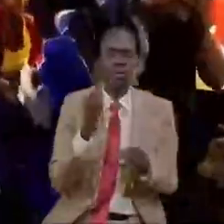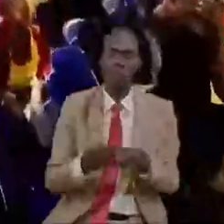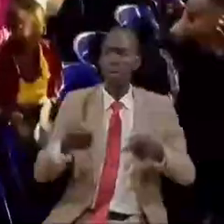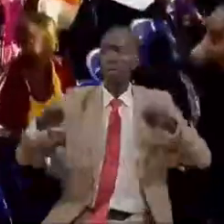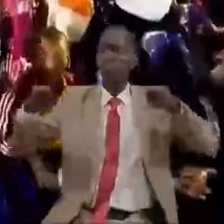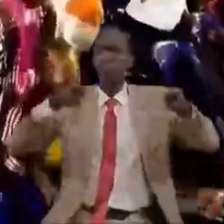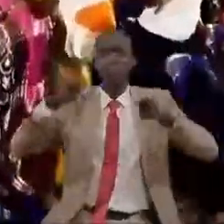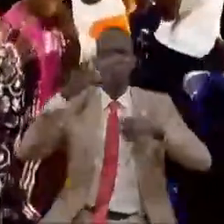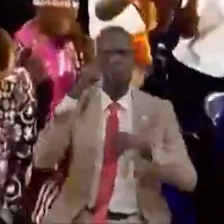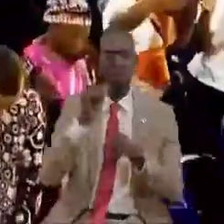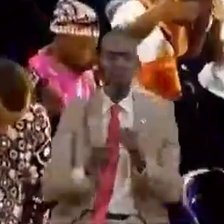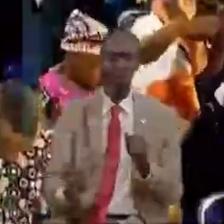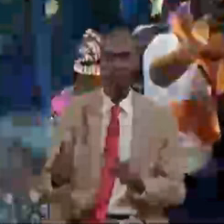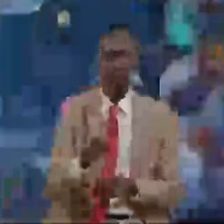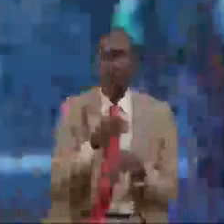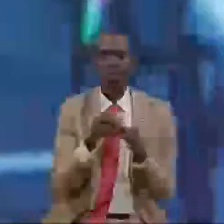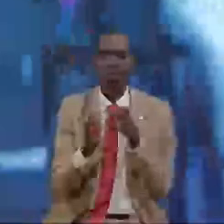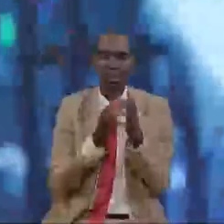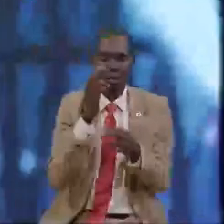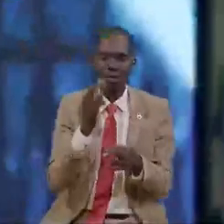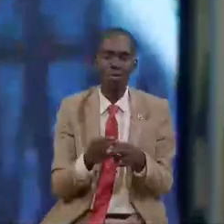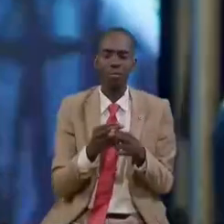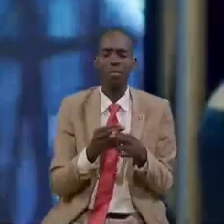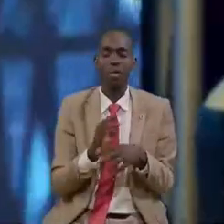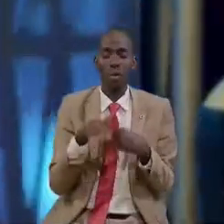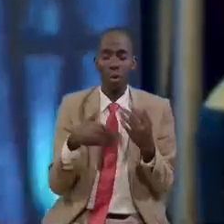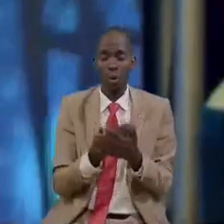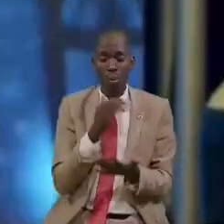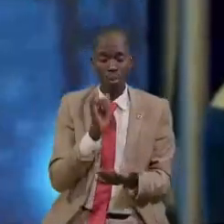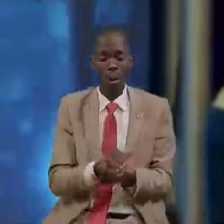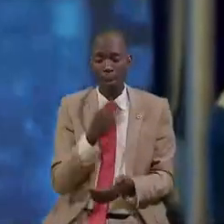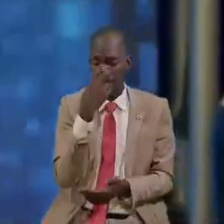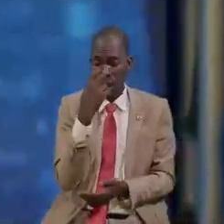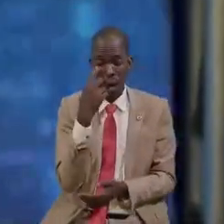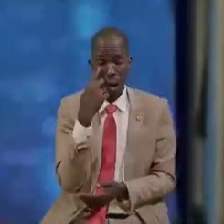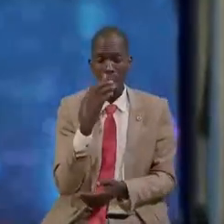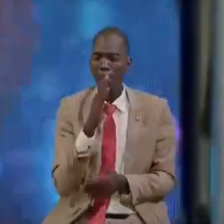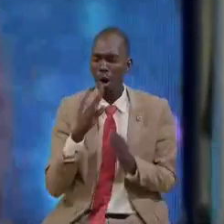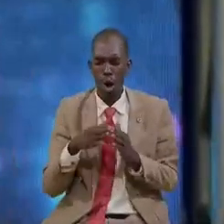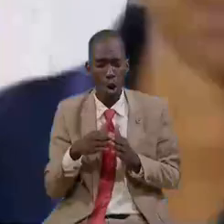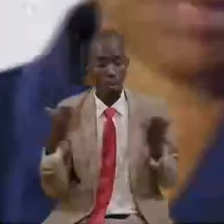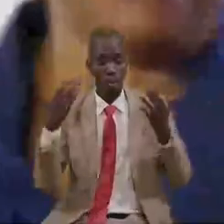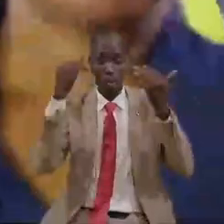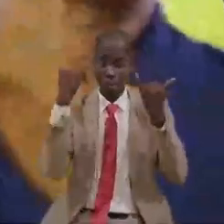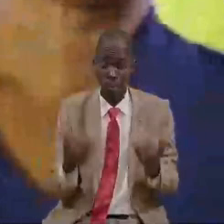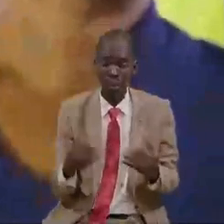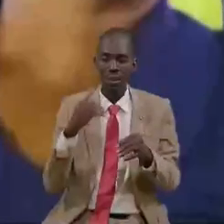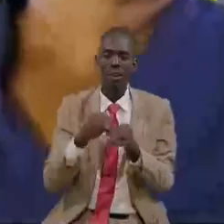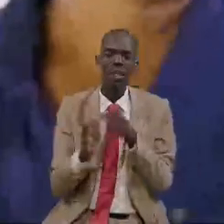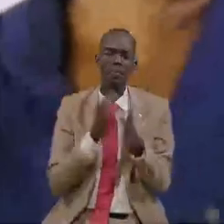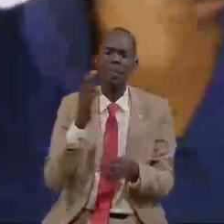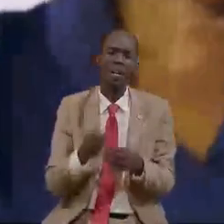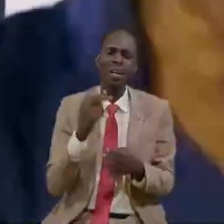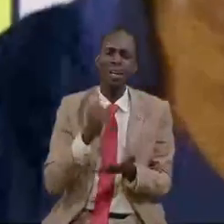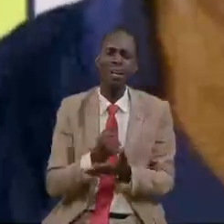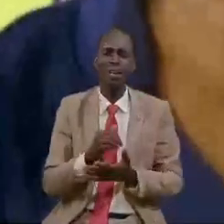pour tout le monde. Ces yeux aveugles, ouvrez-vous maintenant au nom de Jésus.